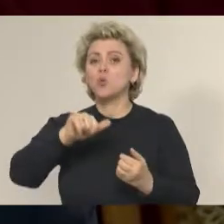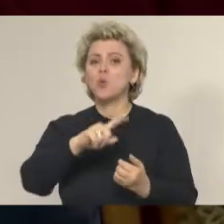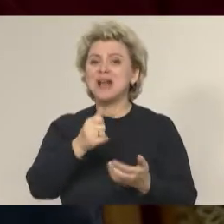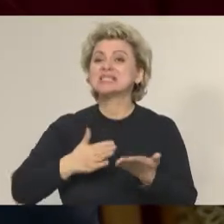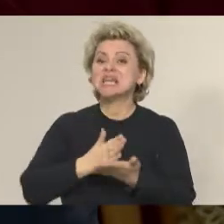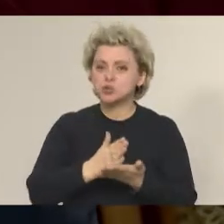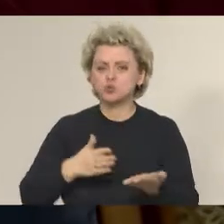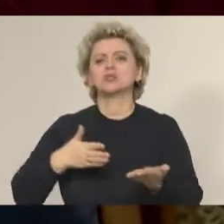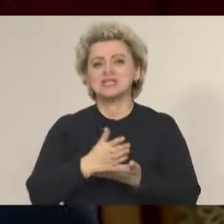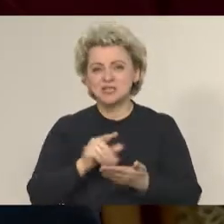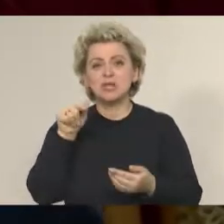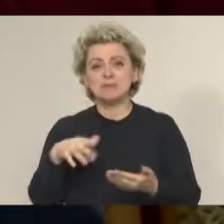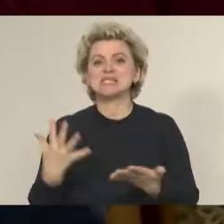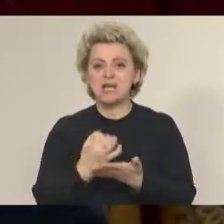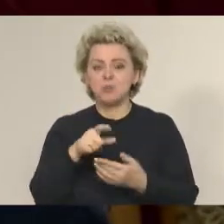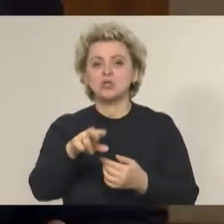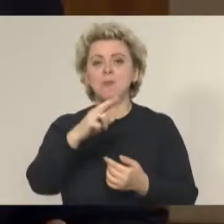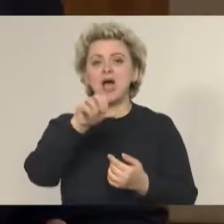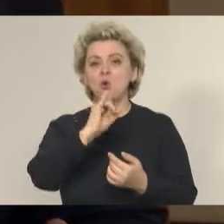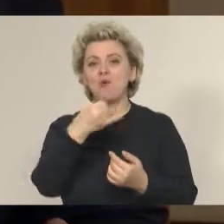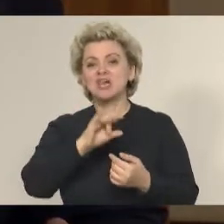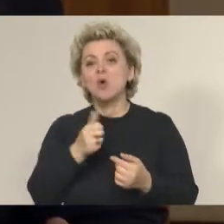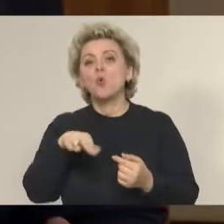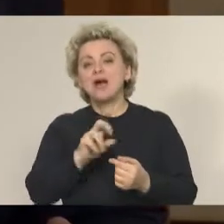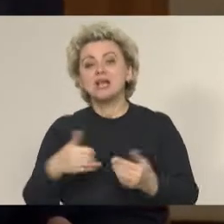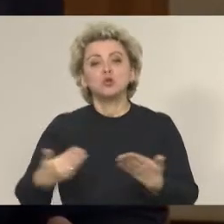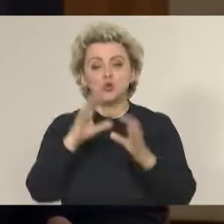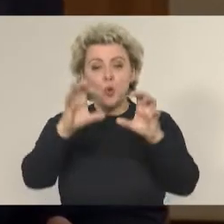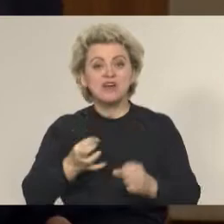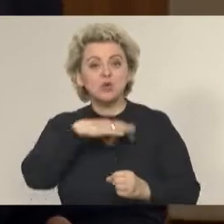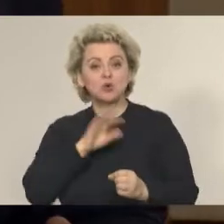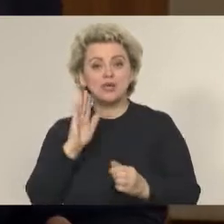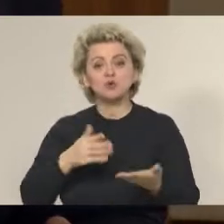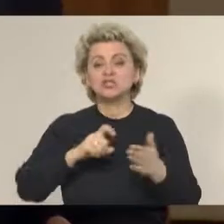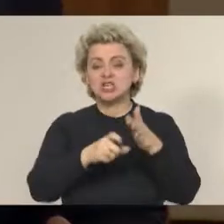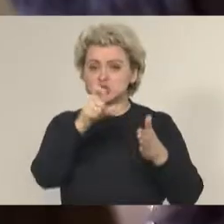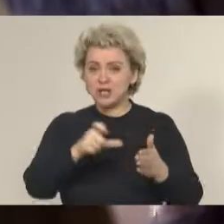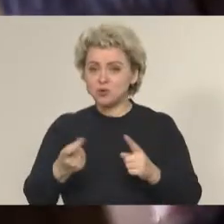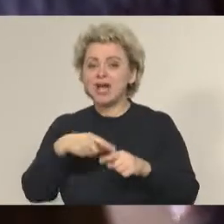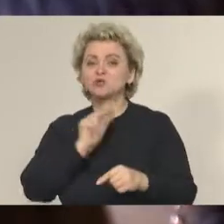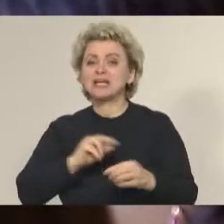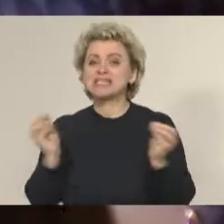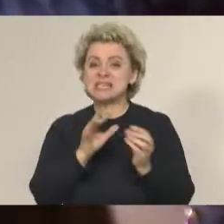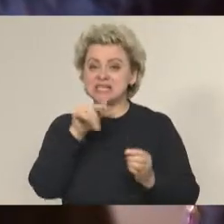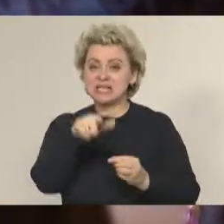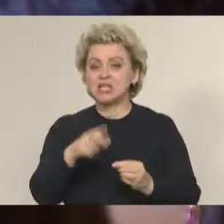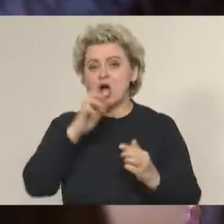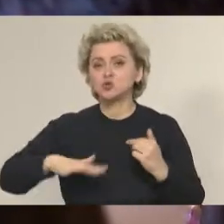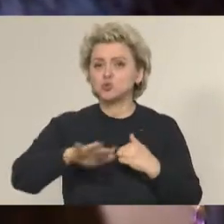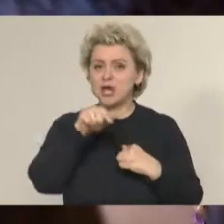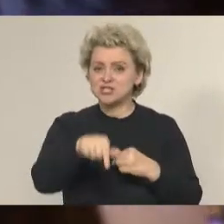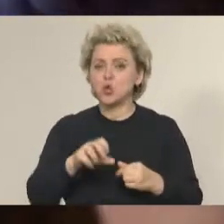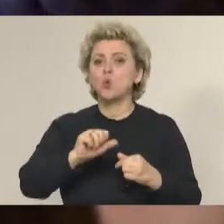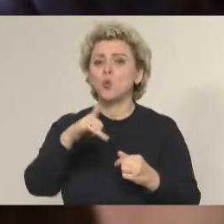Заслуженно. Заслуженный ими заработанный пайковый уголь. По новому закону льготниками станут шахтеры, которые отработали 10 лет на